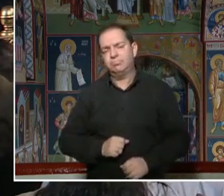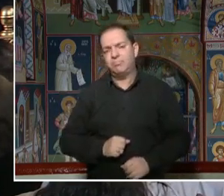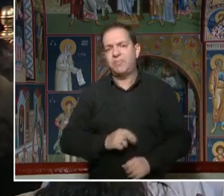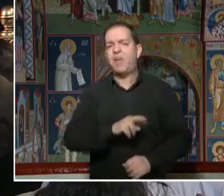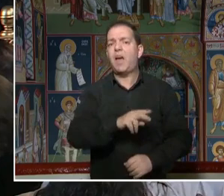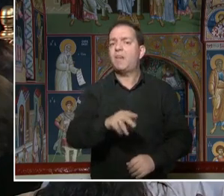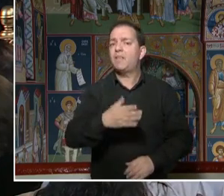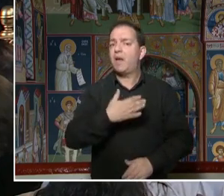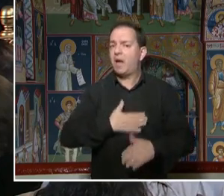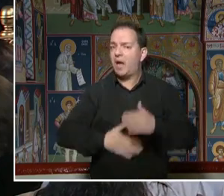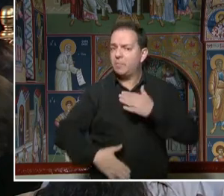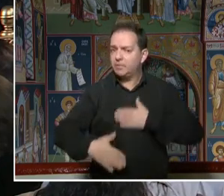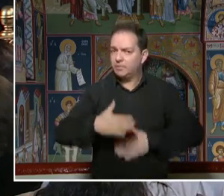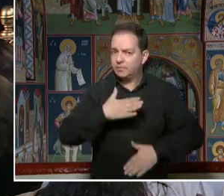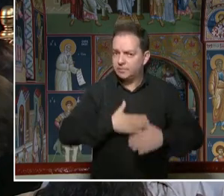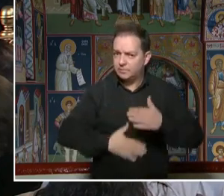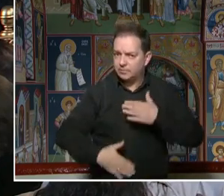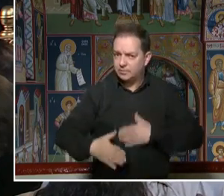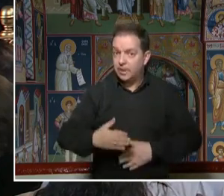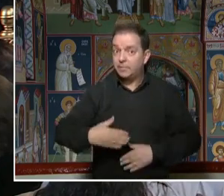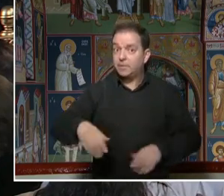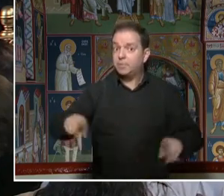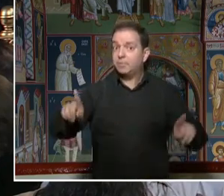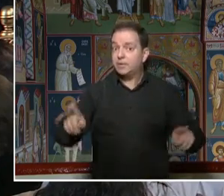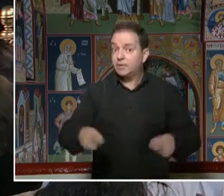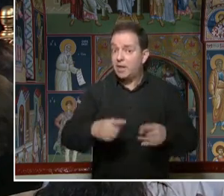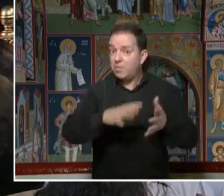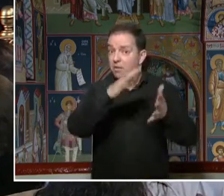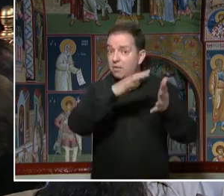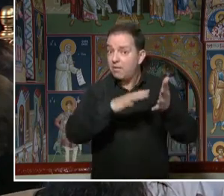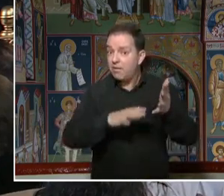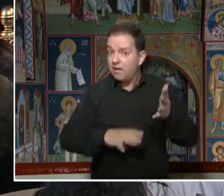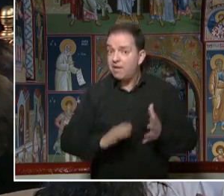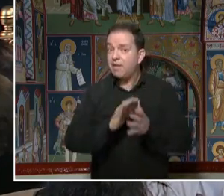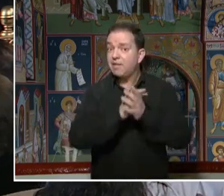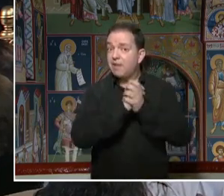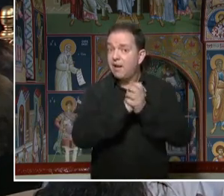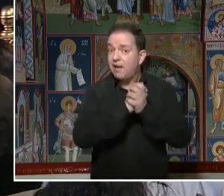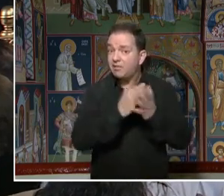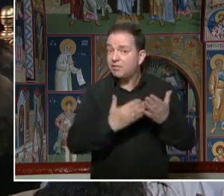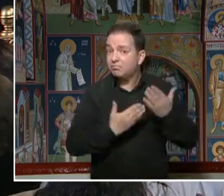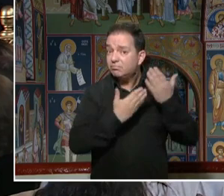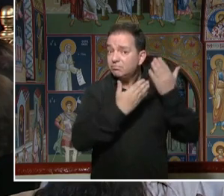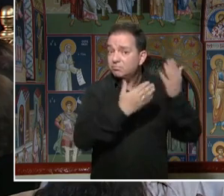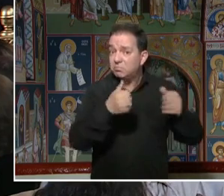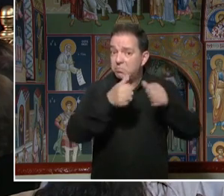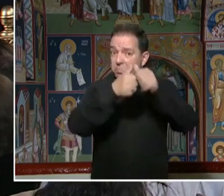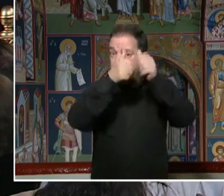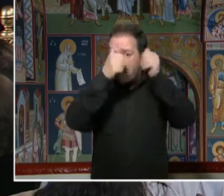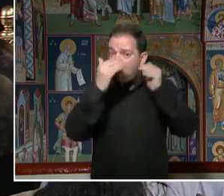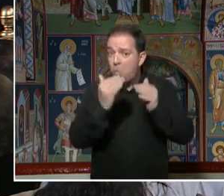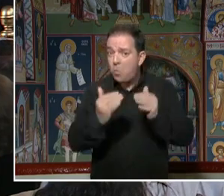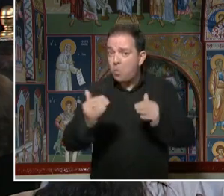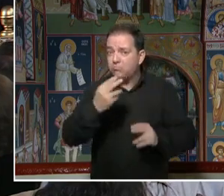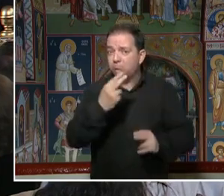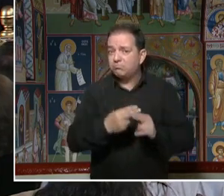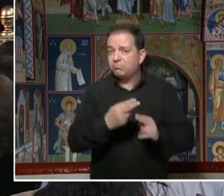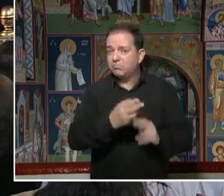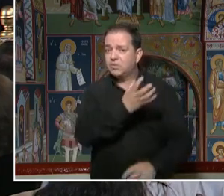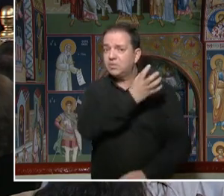Αδελφοί μου αγαπητοί, ψάλλοντες απόψε τους χαιρετισμούς στην υπέρμαχο στρατηγό, ο νους